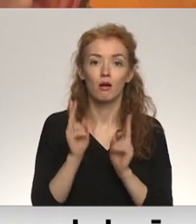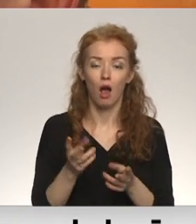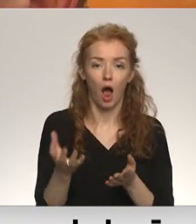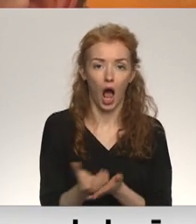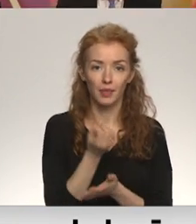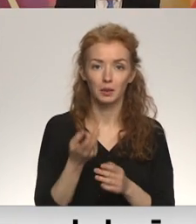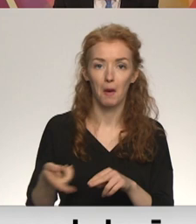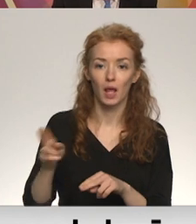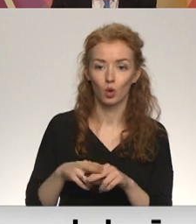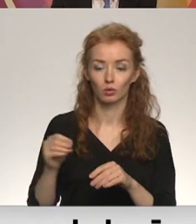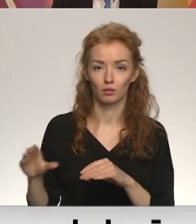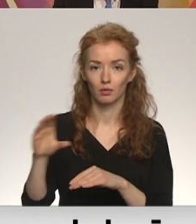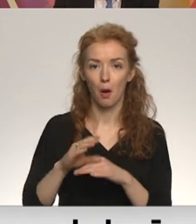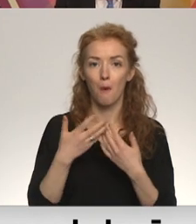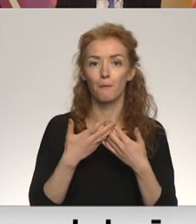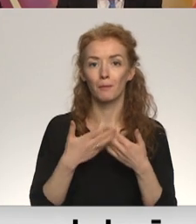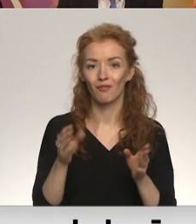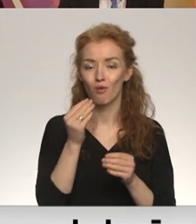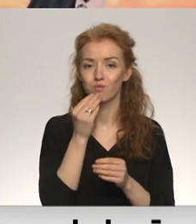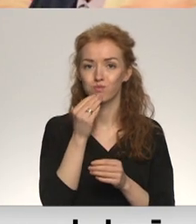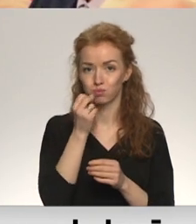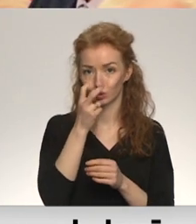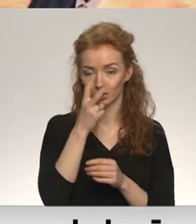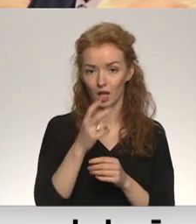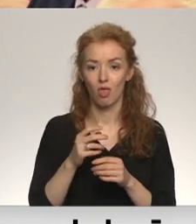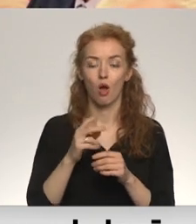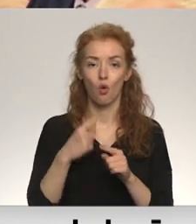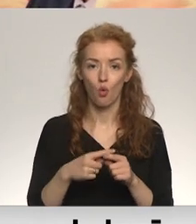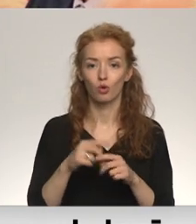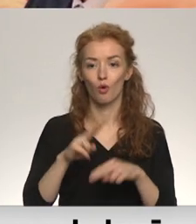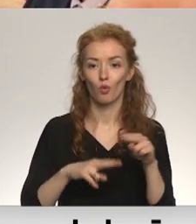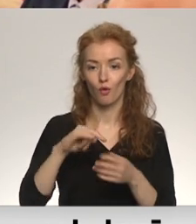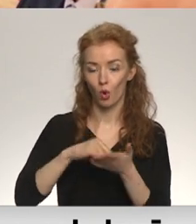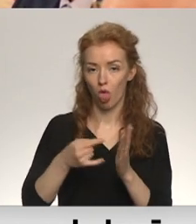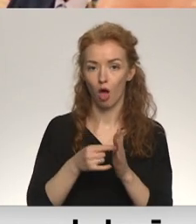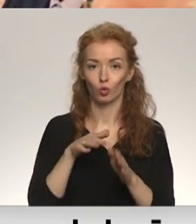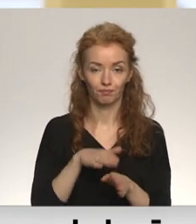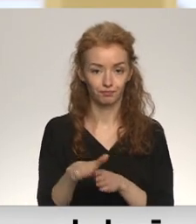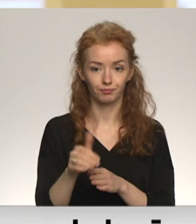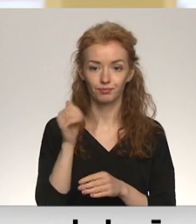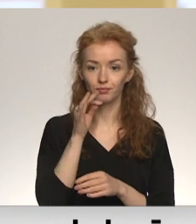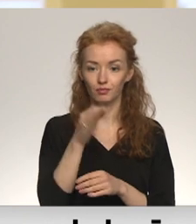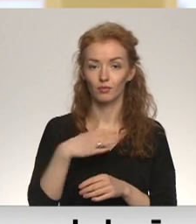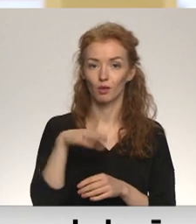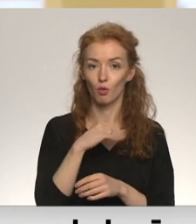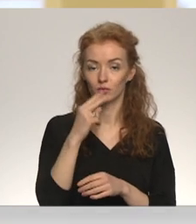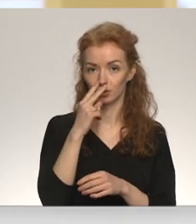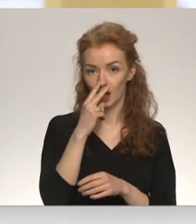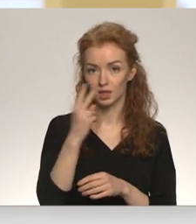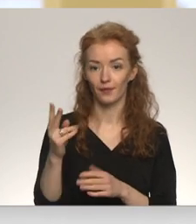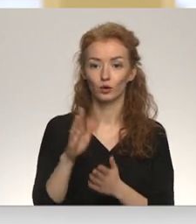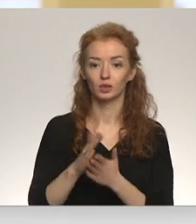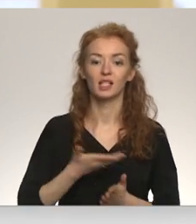atrast papildus naudu brīvpusdienu sarūpēšanai, kā arī būvprojektu realizēšanai. Pirmām kārtām mums ir jāatstās iedzīvotāju